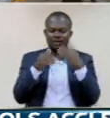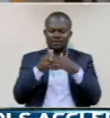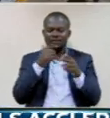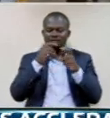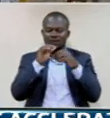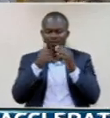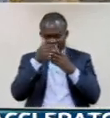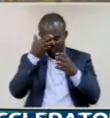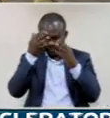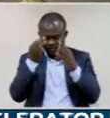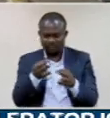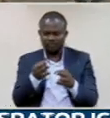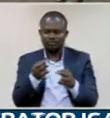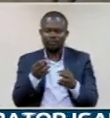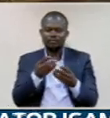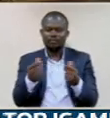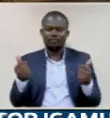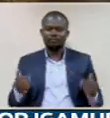ariko bo ngo bafashe umwanzuro wo kwisubiraho